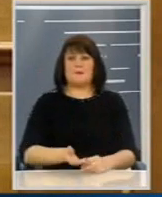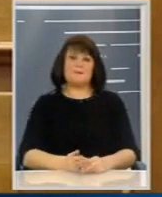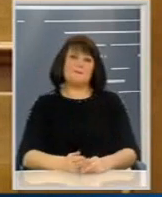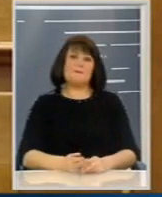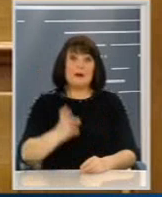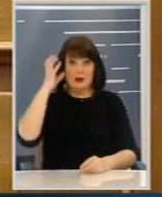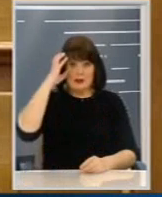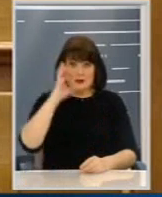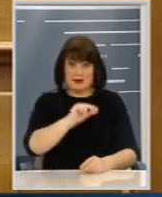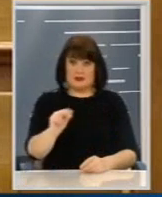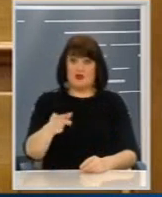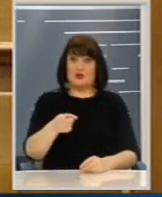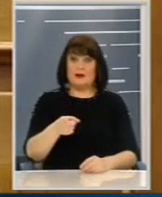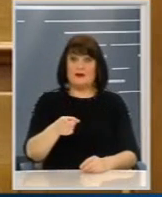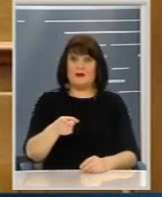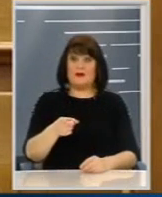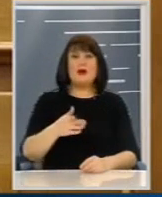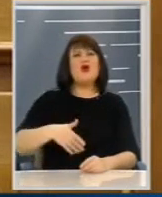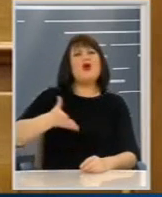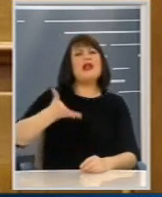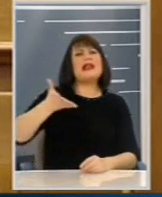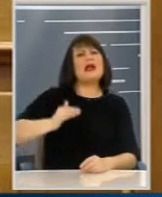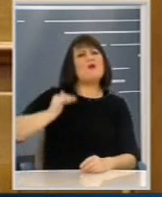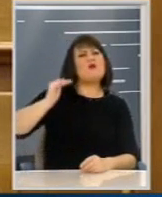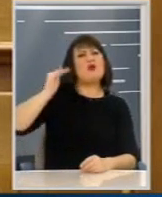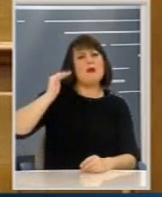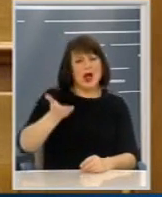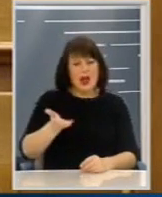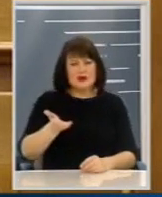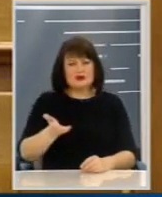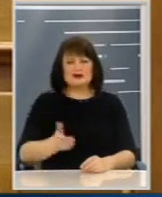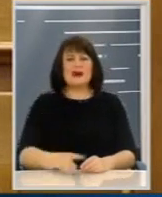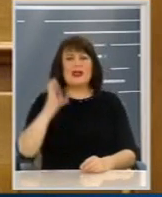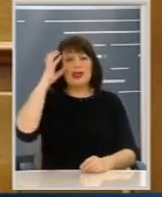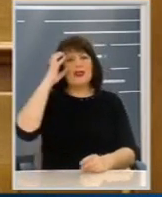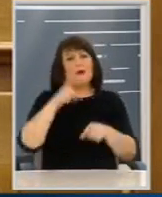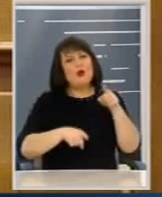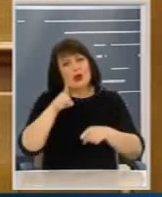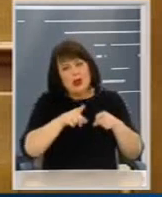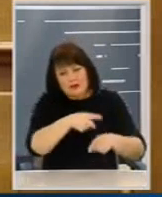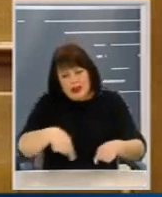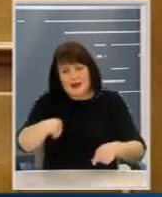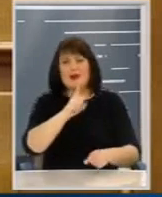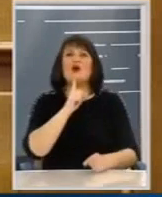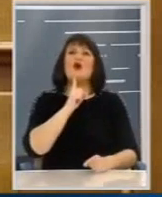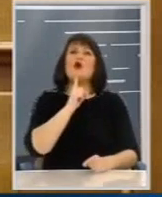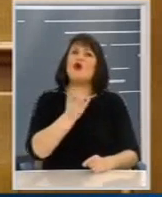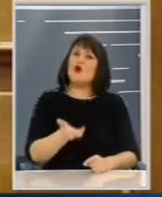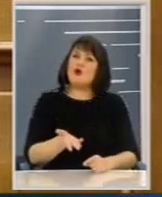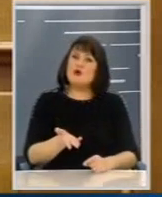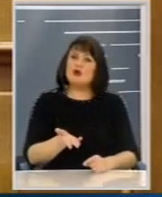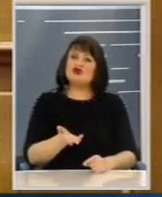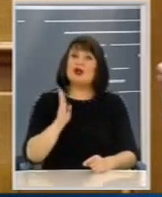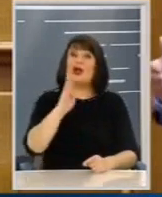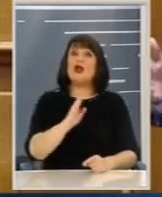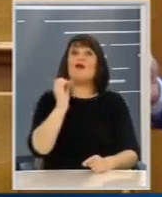το θυμάστε κι εσείς, είστε λίγο μεγαλύτερος από μένα. Σίγουρα θα το θυμούνται και άλλα στελέχη σας, όπως ο κ. Βορύδης